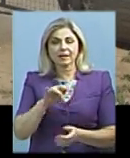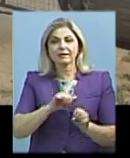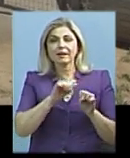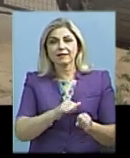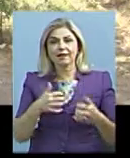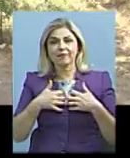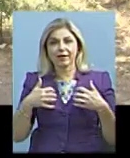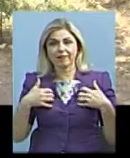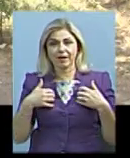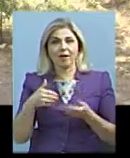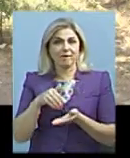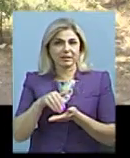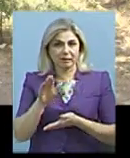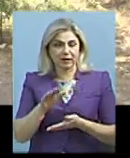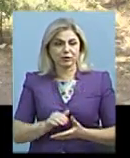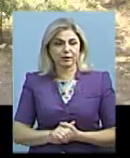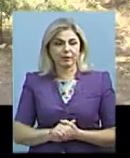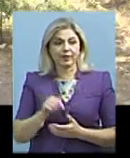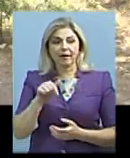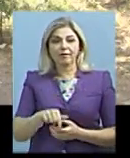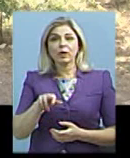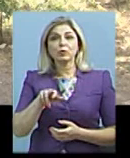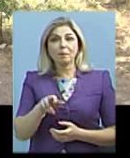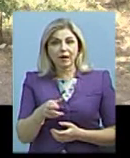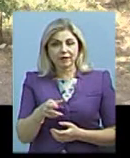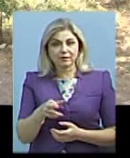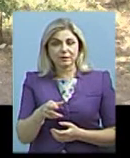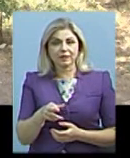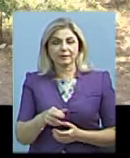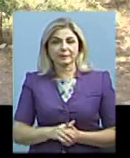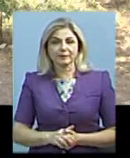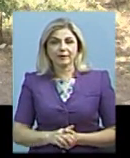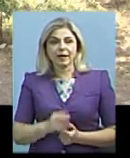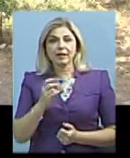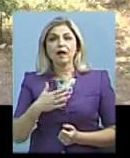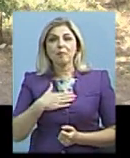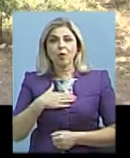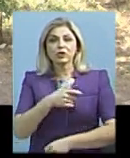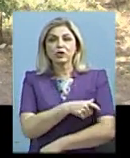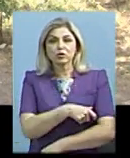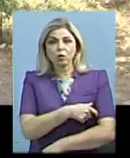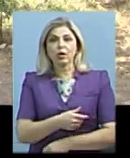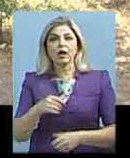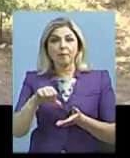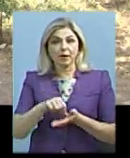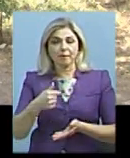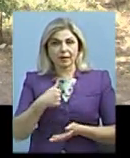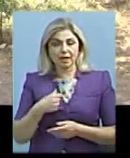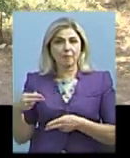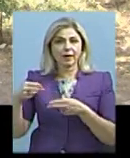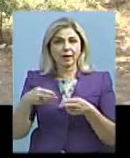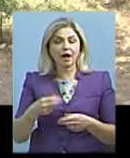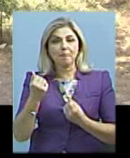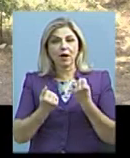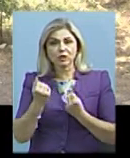тварин» заперечують. Буквально в ту п'ятницю. Буквально цієї п'ятниці на моєму чергуванні при мені приїхала машина. З